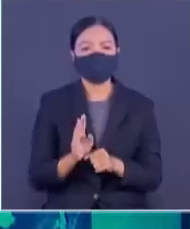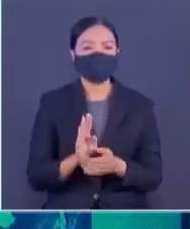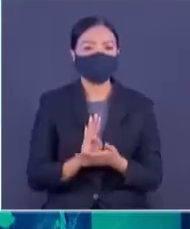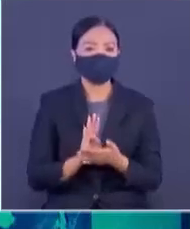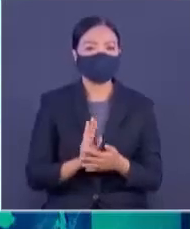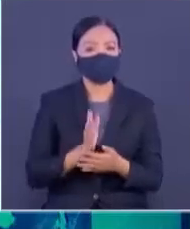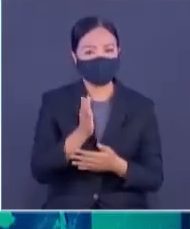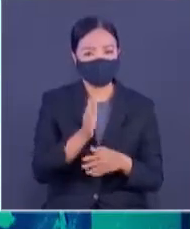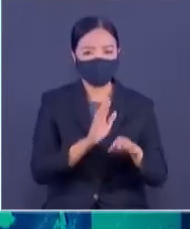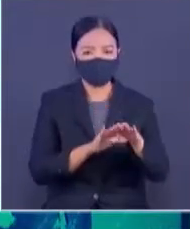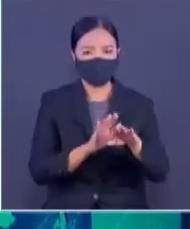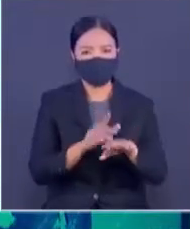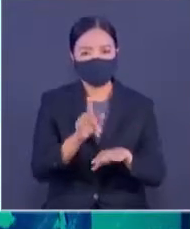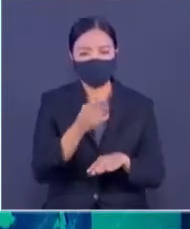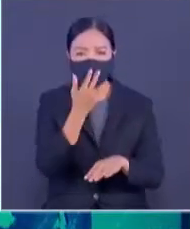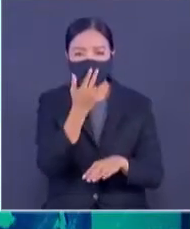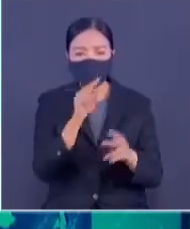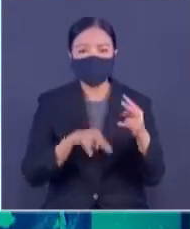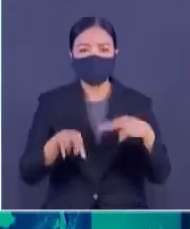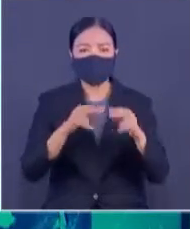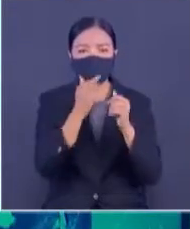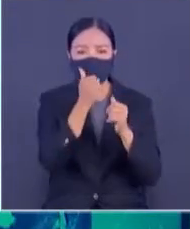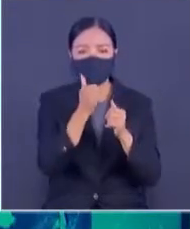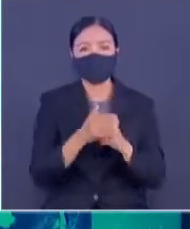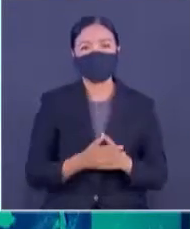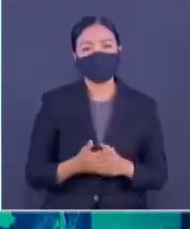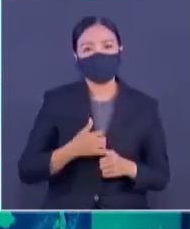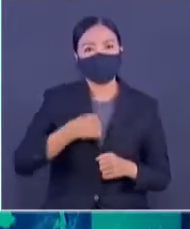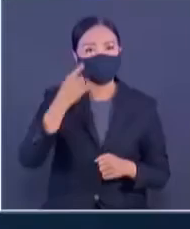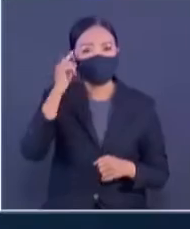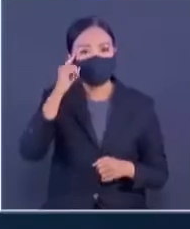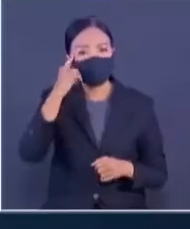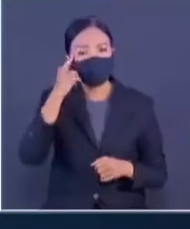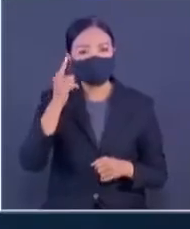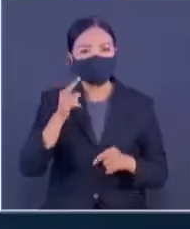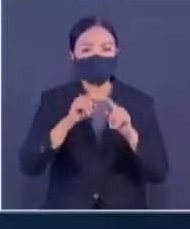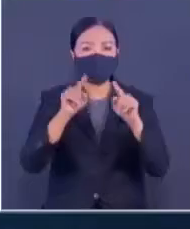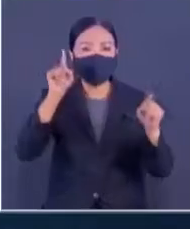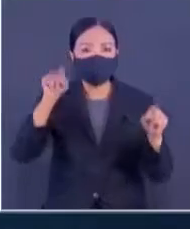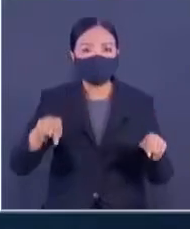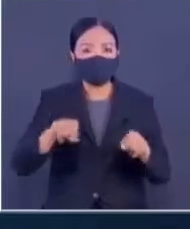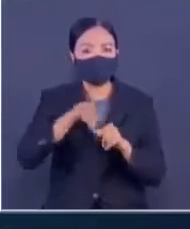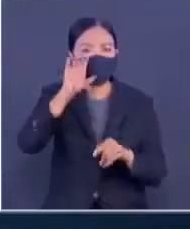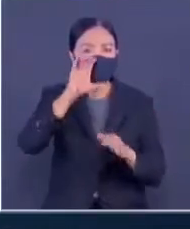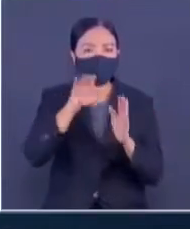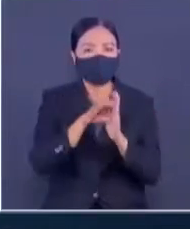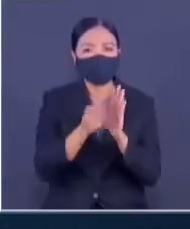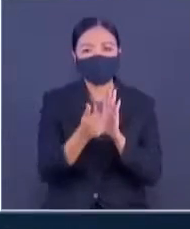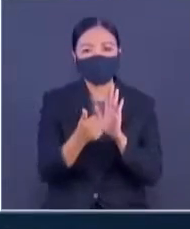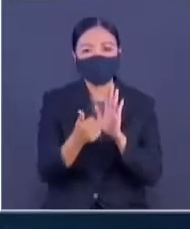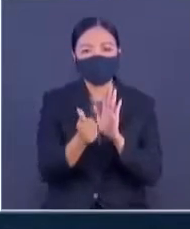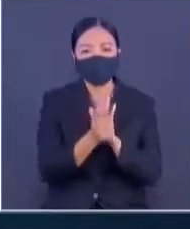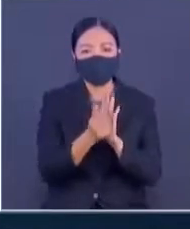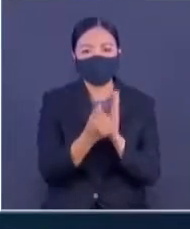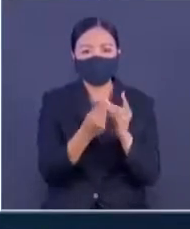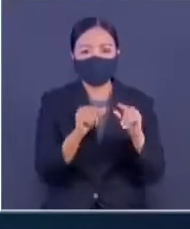ไปเนี่ยอยากจะเตือนว่าต้องเช็คดีๆหน่อยเพราะว่าเราไม่รู้เลยว่ารูปภาพเพจที่เขาใส่เลขที่บัญ